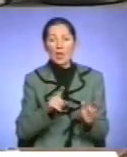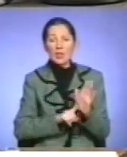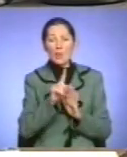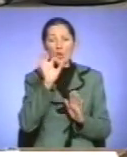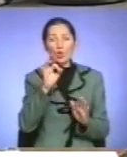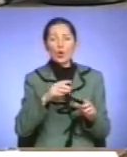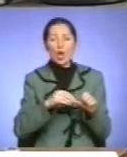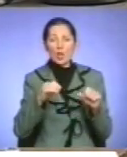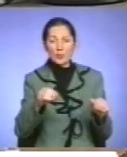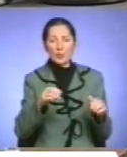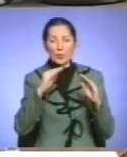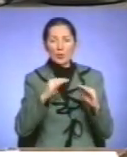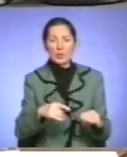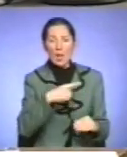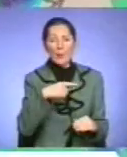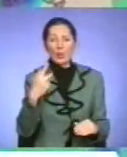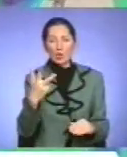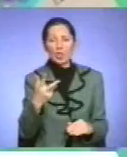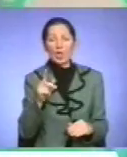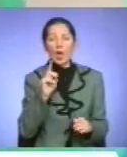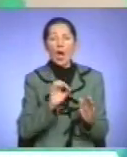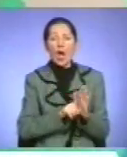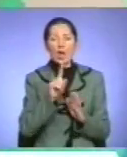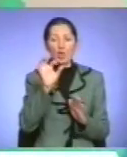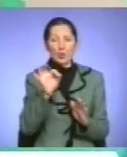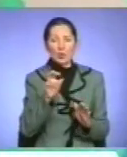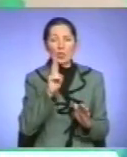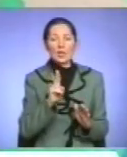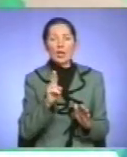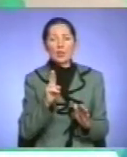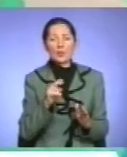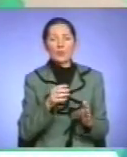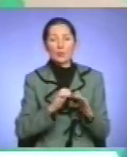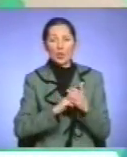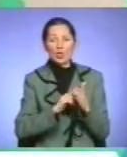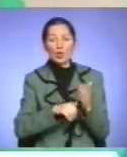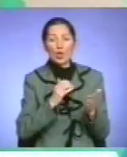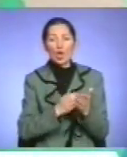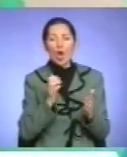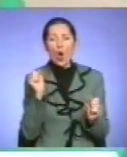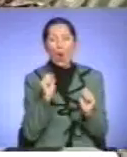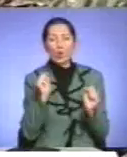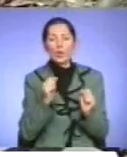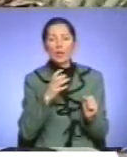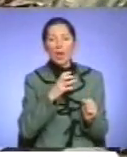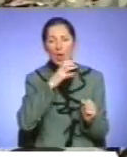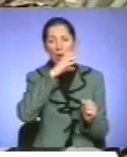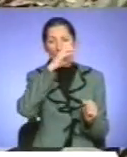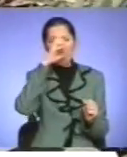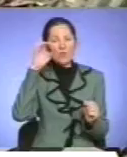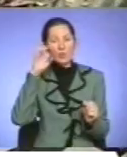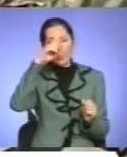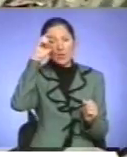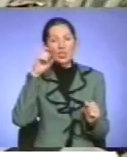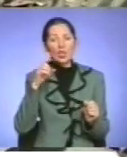ґрунту опустилася до мінус 3 градусів за Цельсієм. Причиною весняних заморозків є холодне північне повітря, кажуть синоптики. Подібні